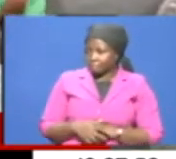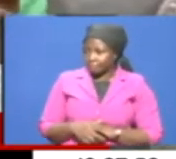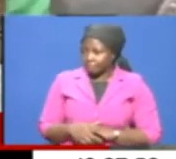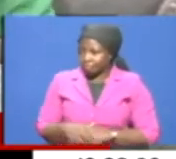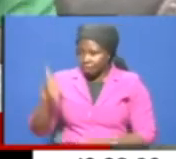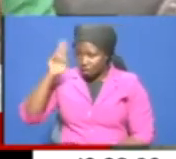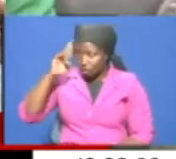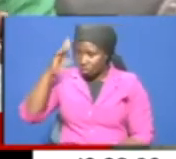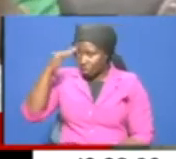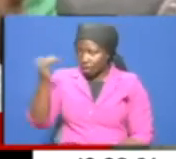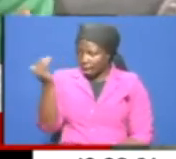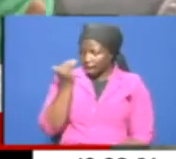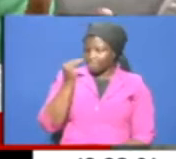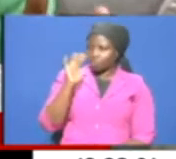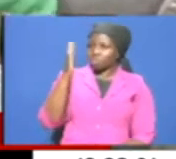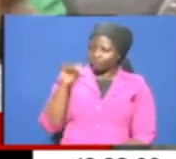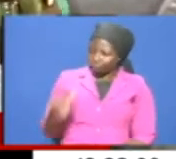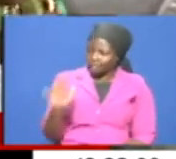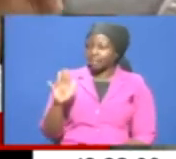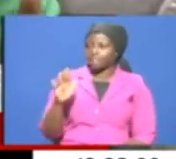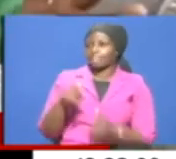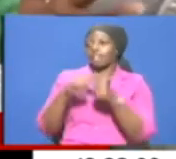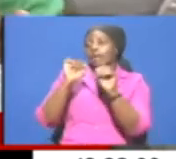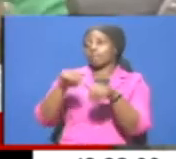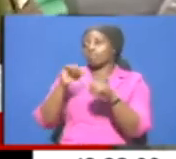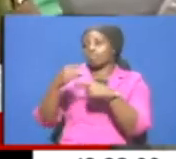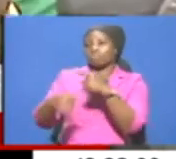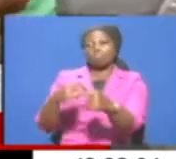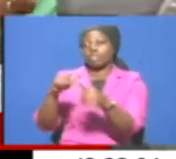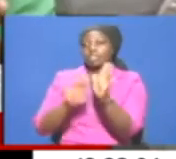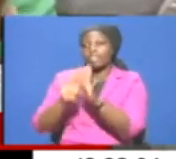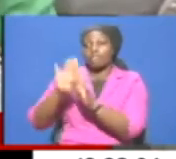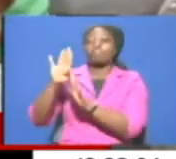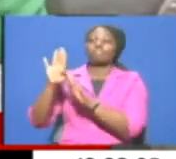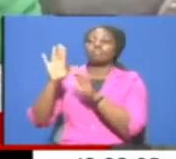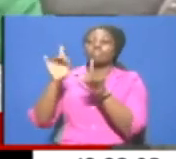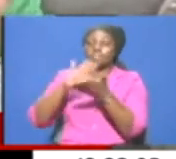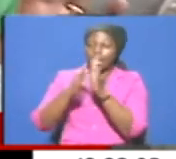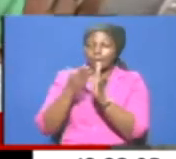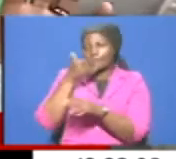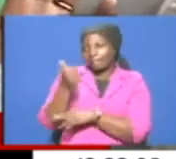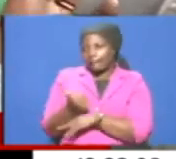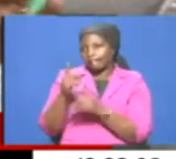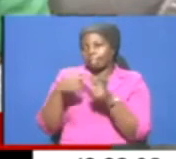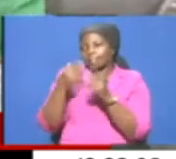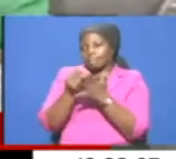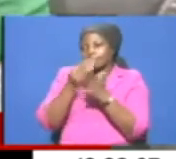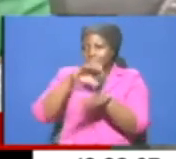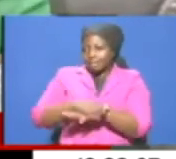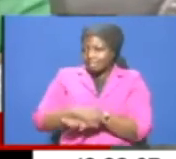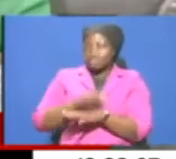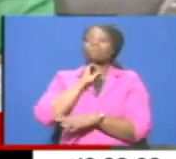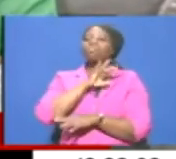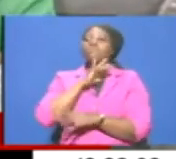tunaambiwa tupande, tutapiga hatua mbele, tutakuwa vizuri, pesa itapatikana na hatutakuwa tunalalamika.